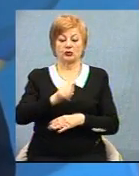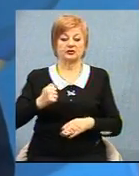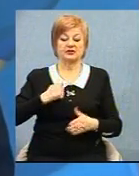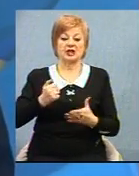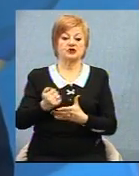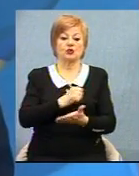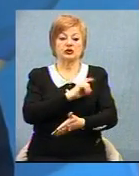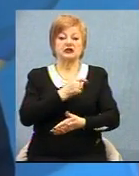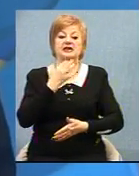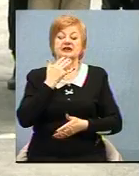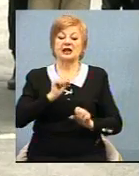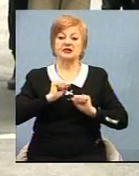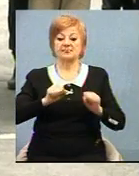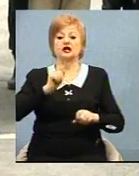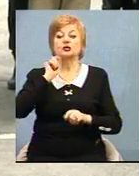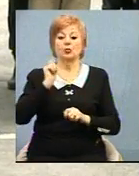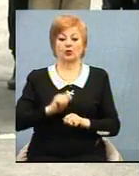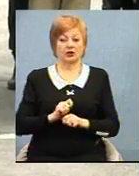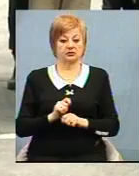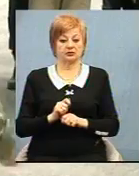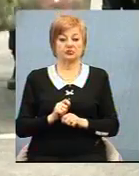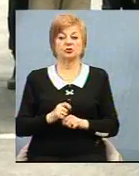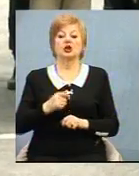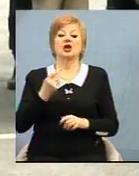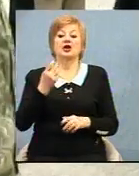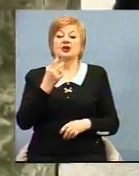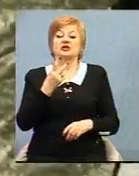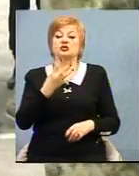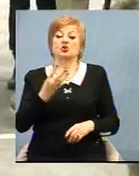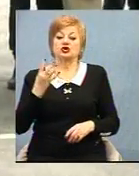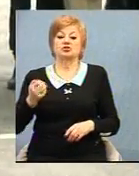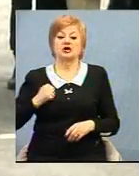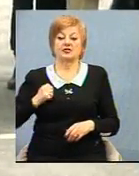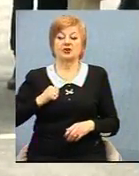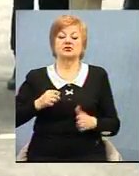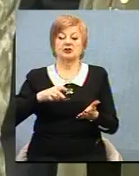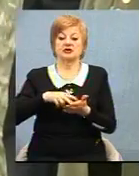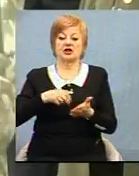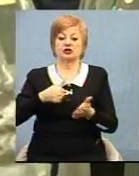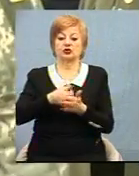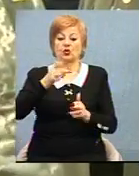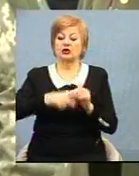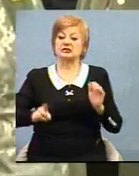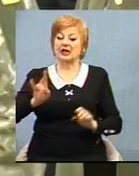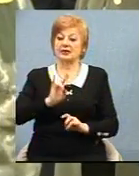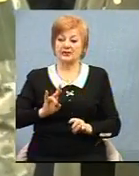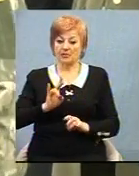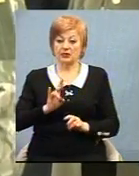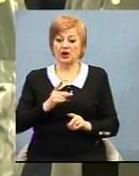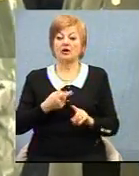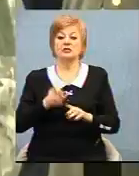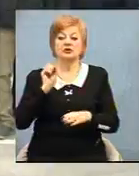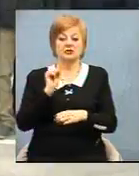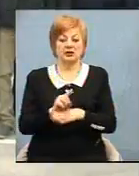сил та Нацгвардії України. Ще 144 новобранці мають стати до строкової служби до кінця листопада. Із плановим